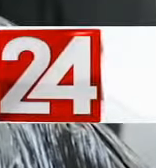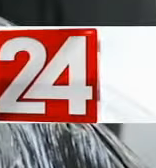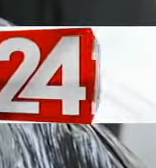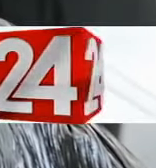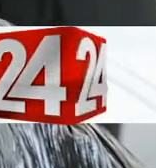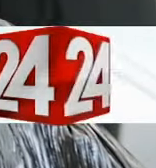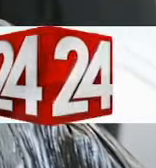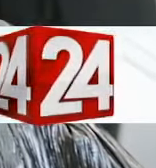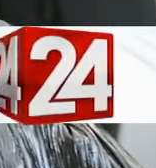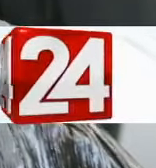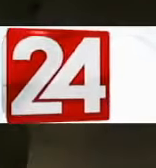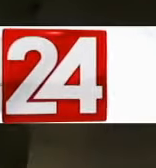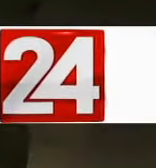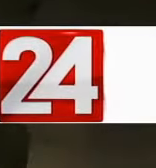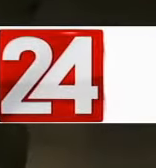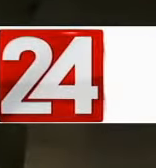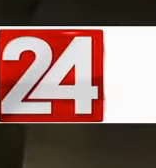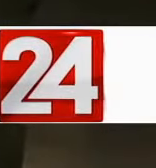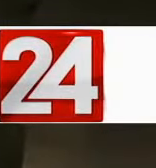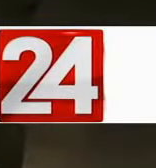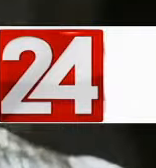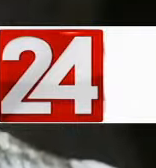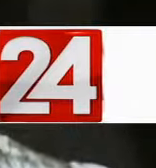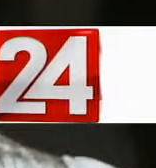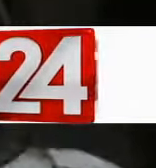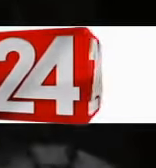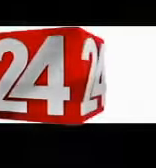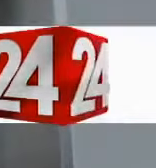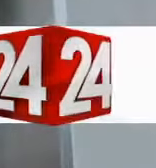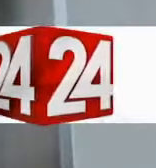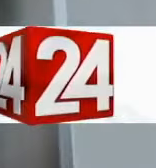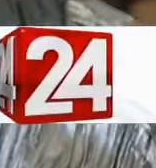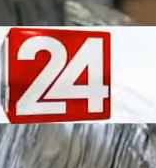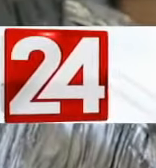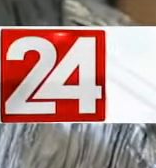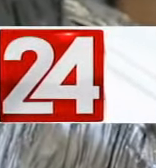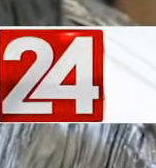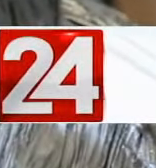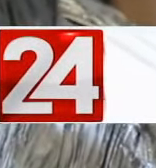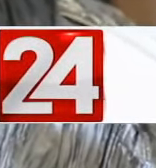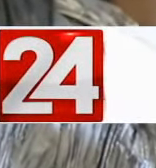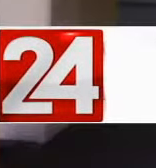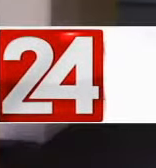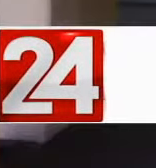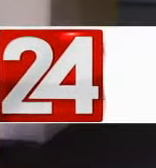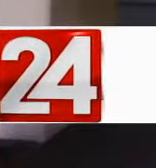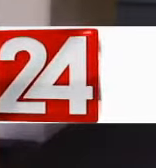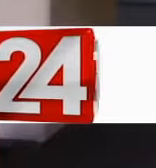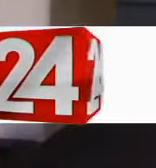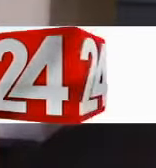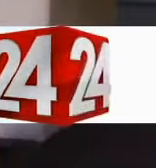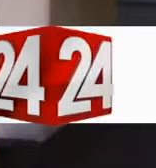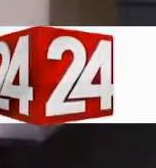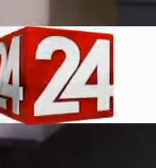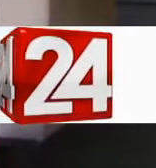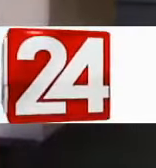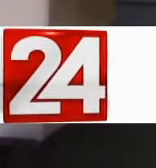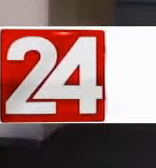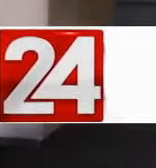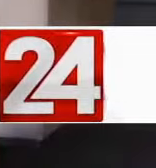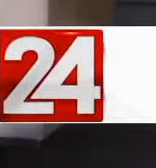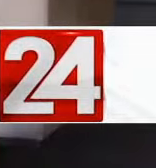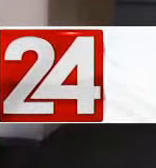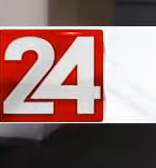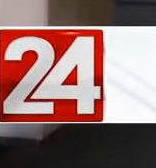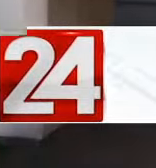At pangbili nyo ng manners. Kakaibang Joe Berry, abangan sa pinakabago niyang kapuso seryeng Little